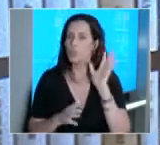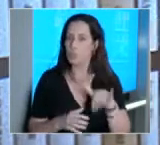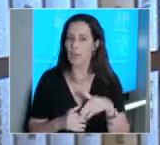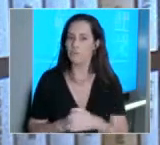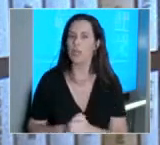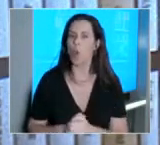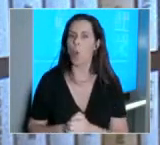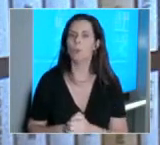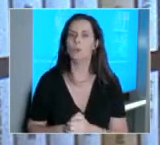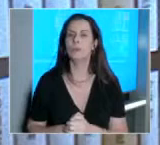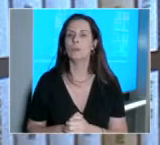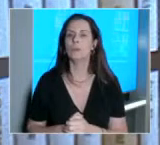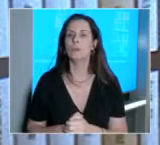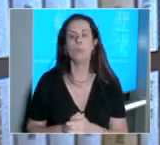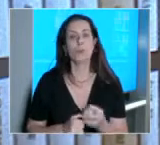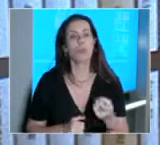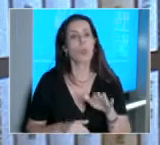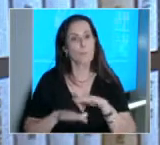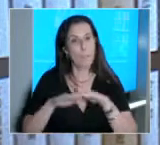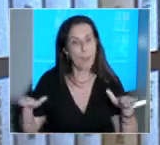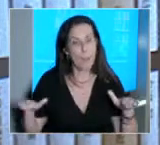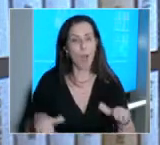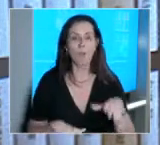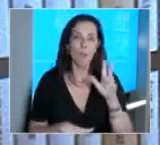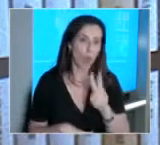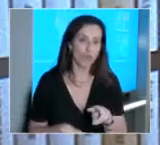אפילו. כשעל הבמה בעצם יש